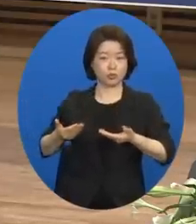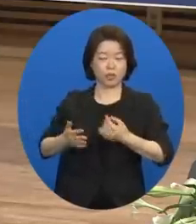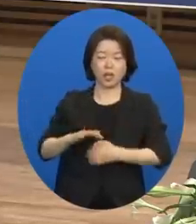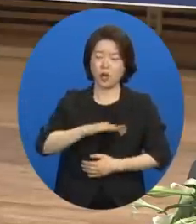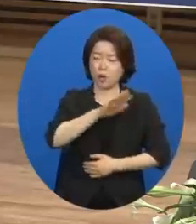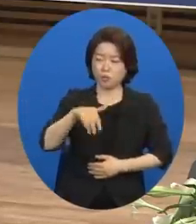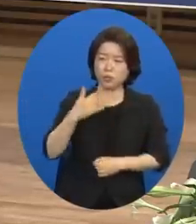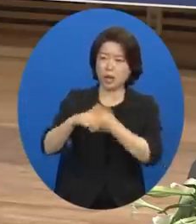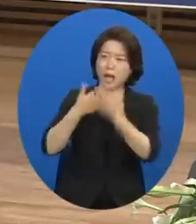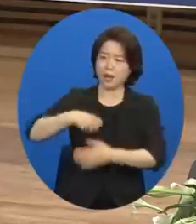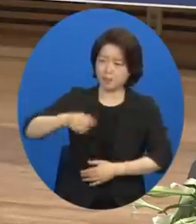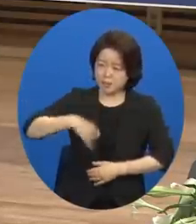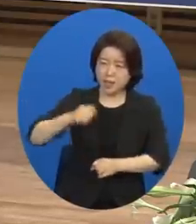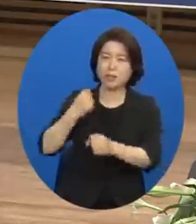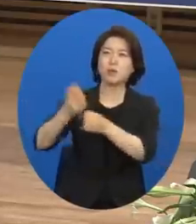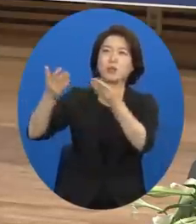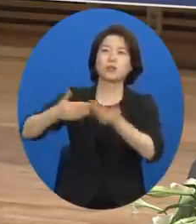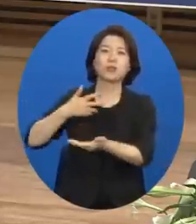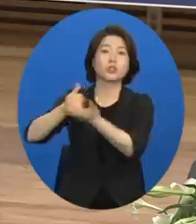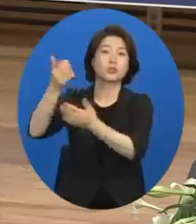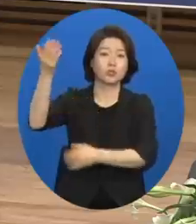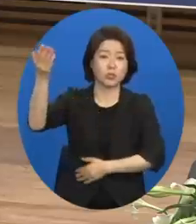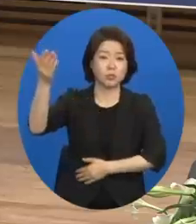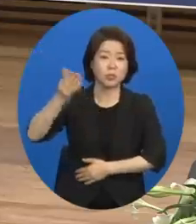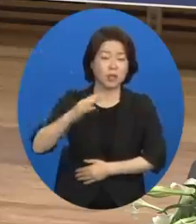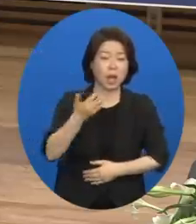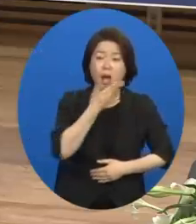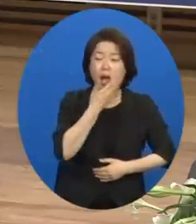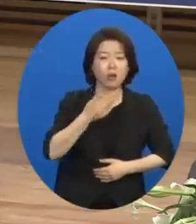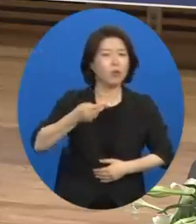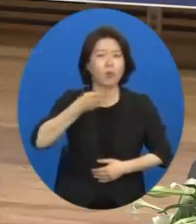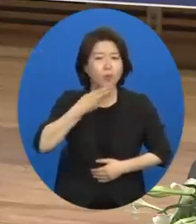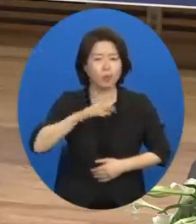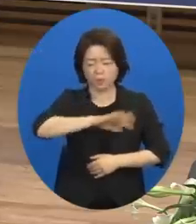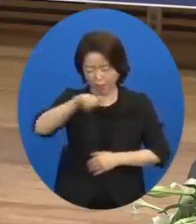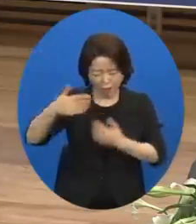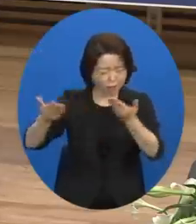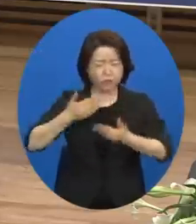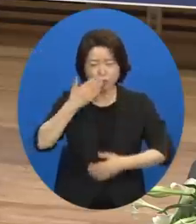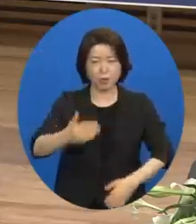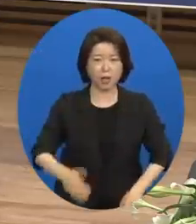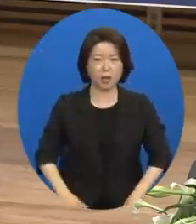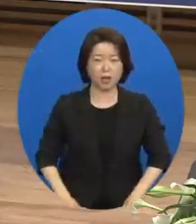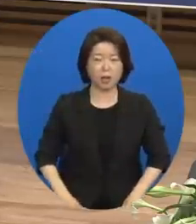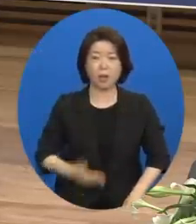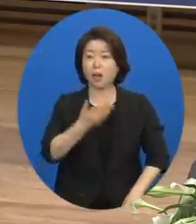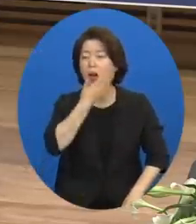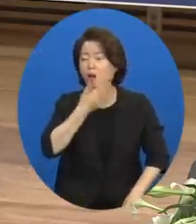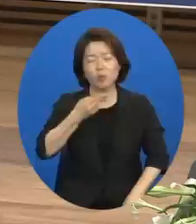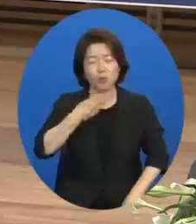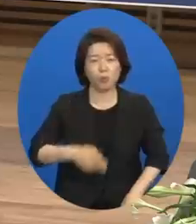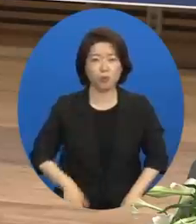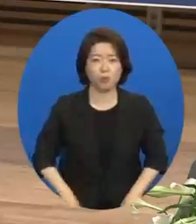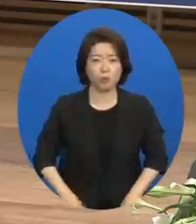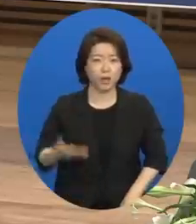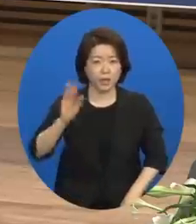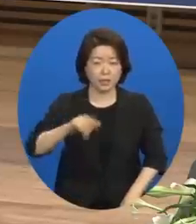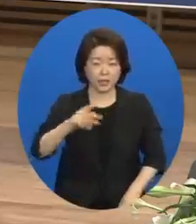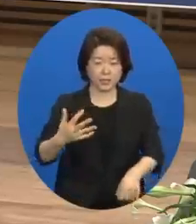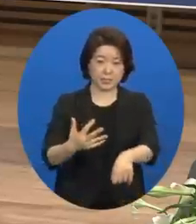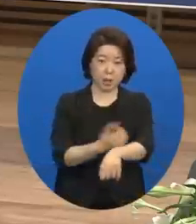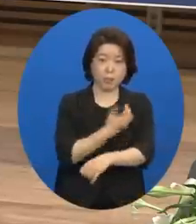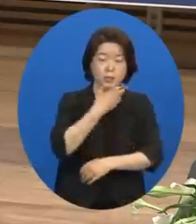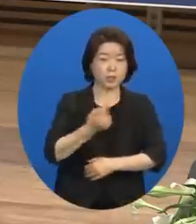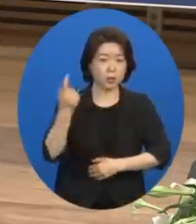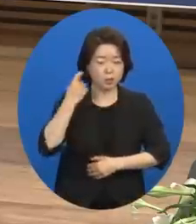하나님의 자녀되게 하신 주님이 뭐가 아까워서 못 주시겠어요? 뭐가 아까워서? 그런데 이 어마어마한